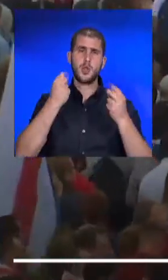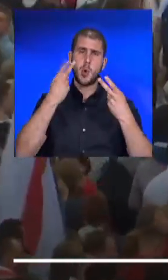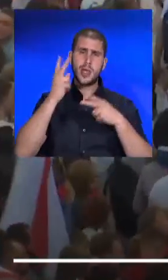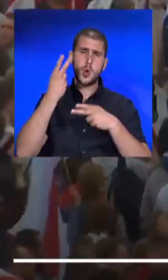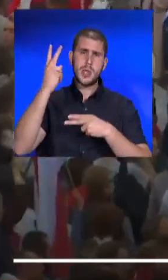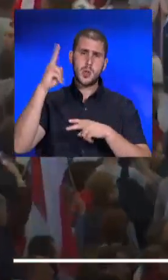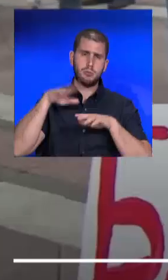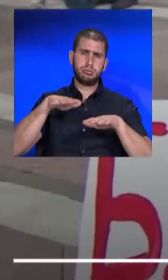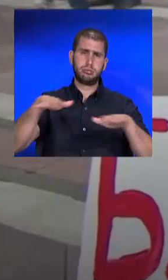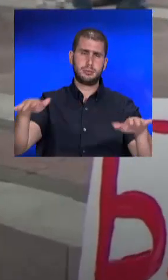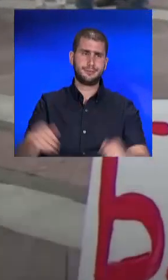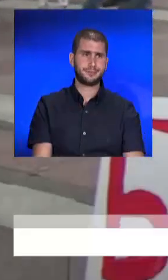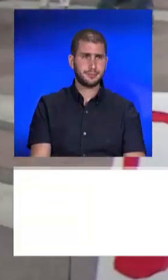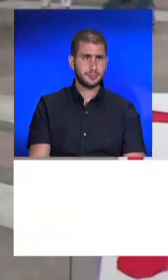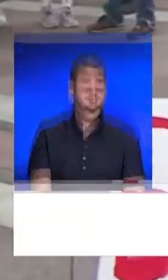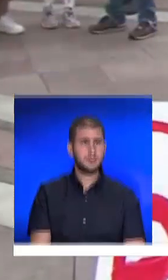וגדלות.